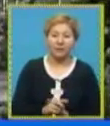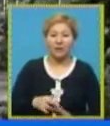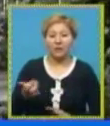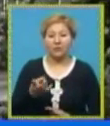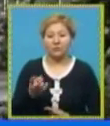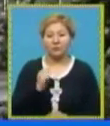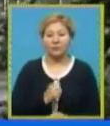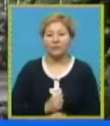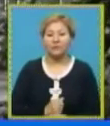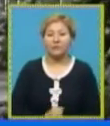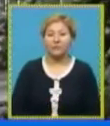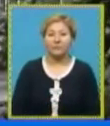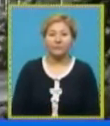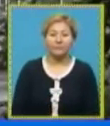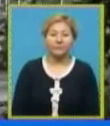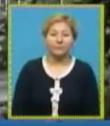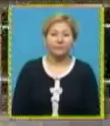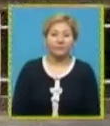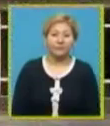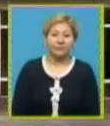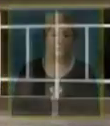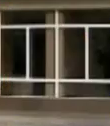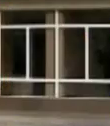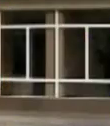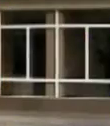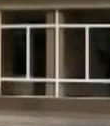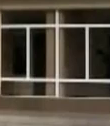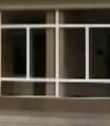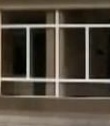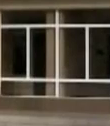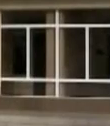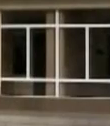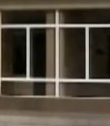сақтық шаралары қаперде болсын. Мақсұт Айтжанов, Рулан Өрстен, Бағдәулет Разақ, оңтүстік ақпарат.